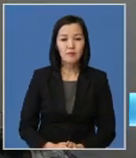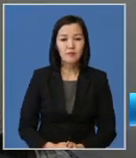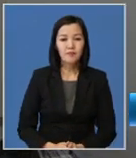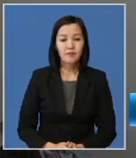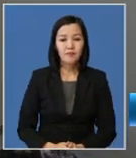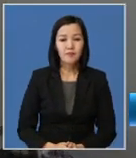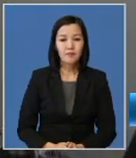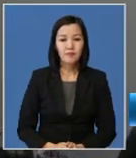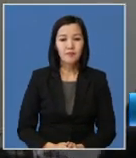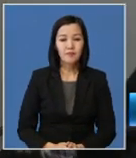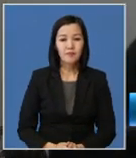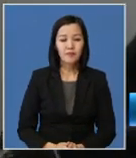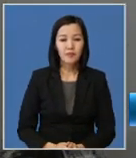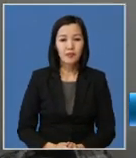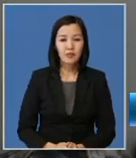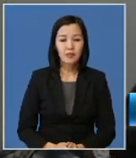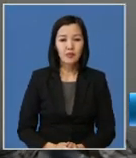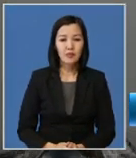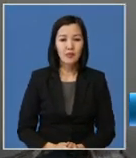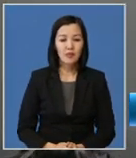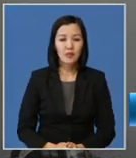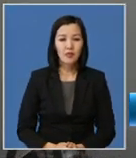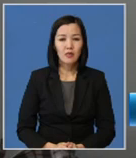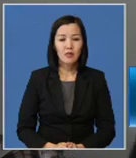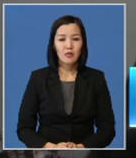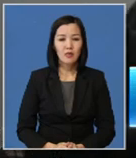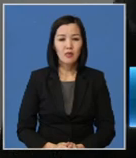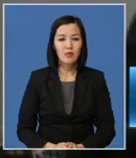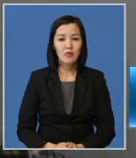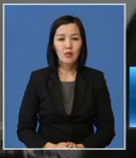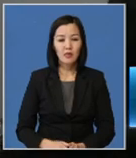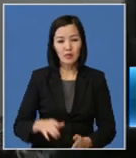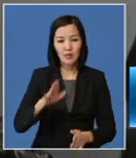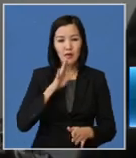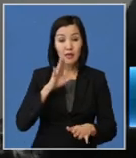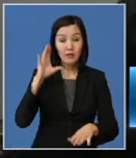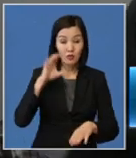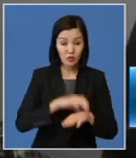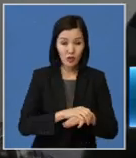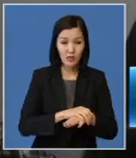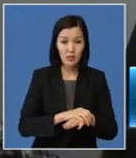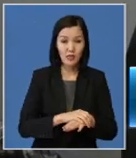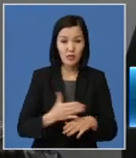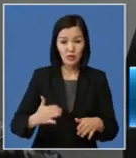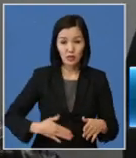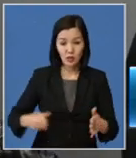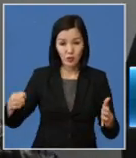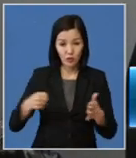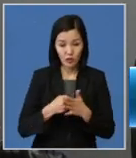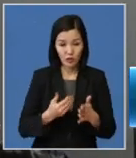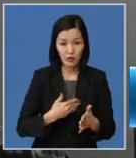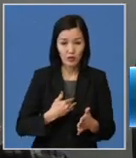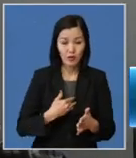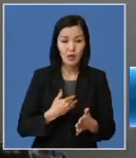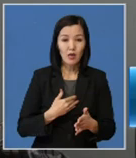Я ее догнал и просто хотел побить, ну, животное. Қуып жеткеннен кейін ішінен ұрайын дегенмін. Сөйтсем қолымда пышақ